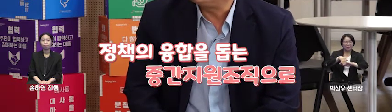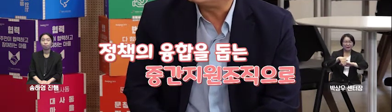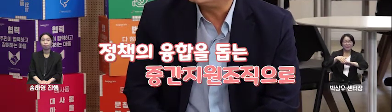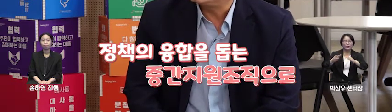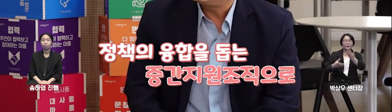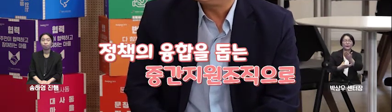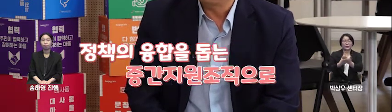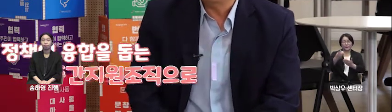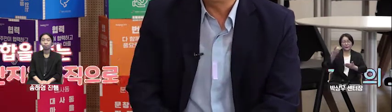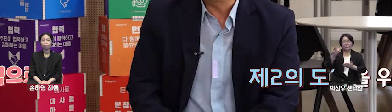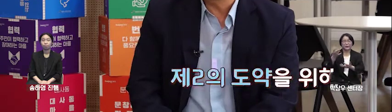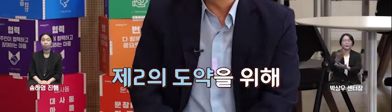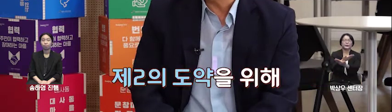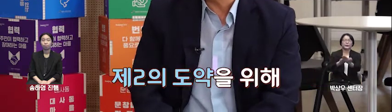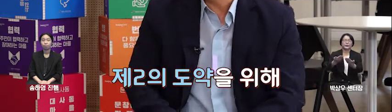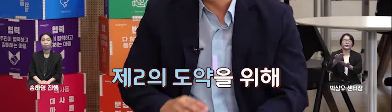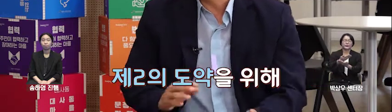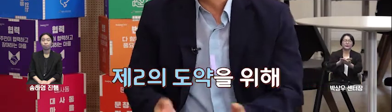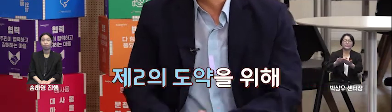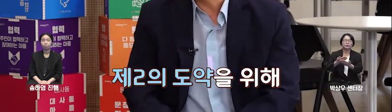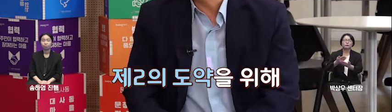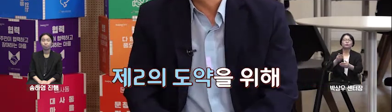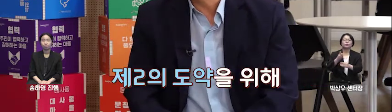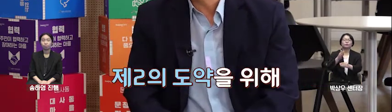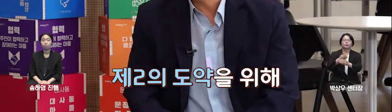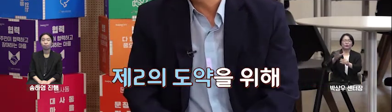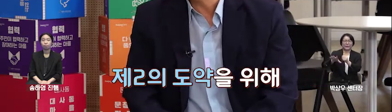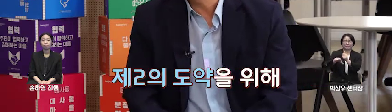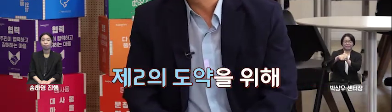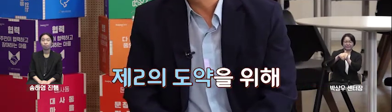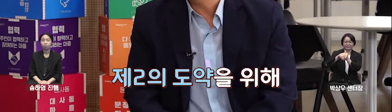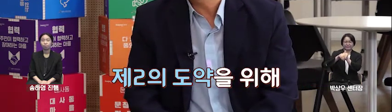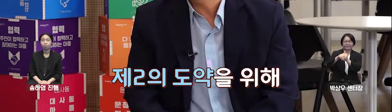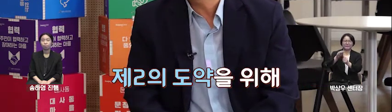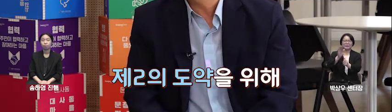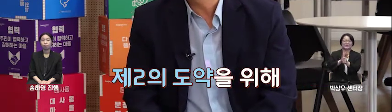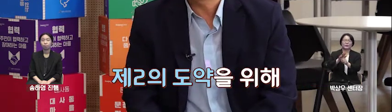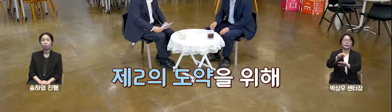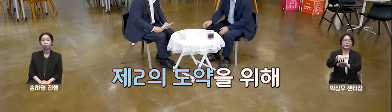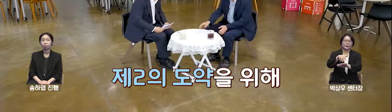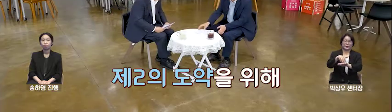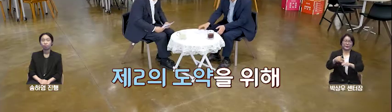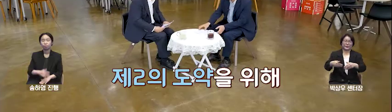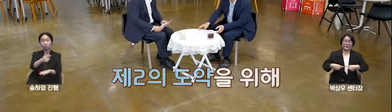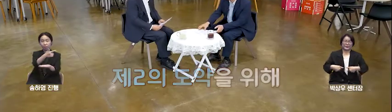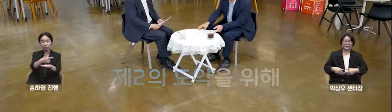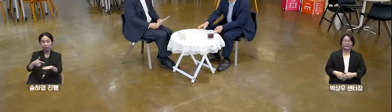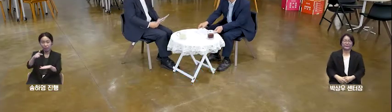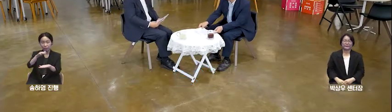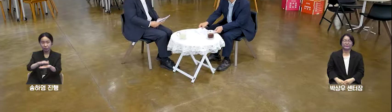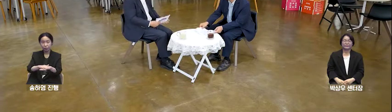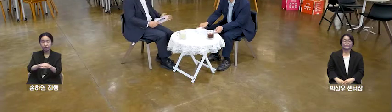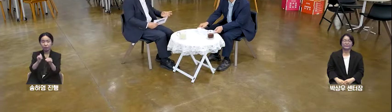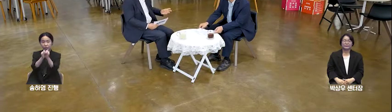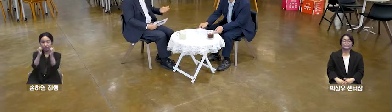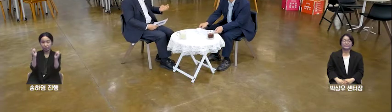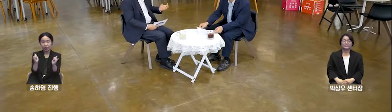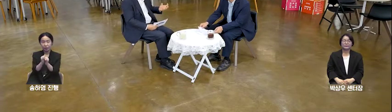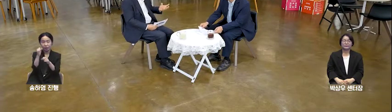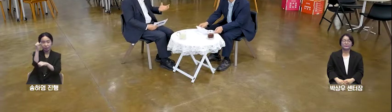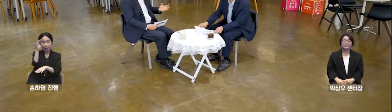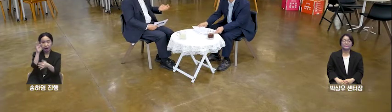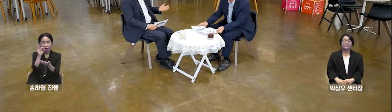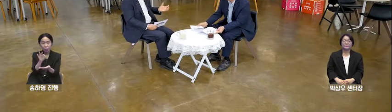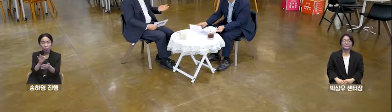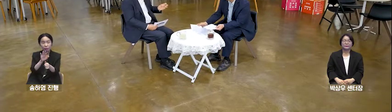중간 지원 조직 이것이 제2의 도약 단계가 아닌가 생각들을 해봅니다. 그럼 대전시 사회자본지원센터에서는